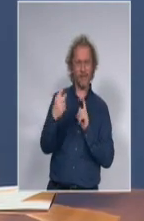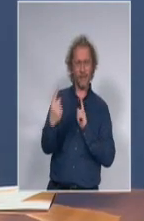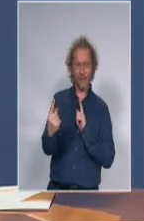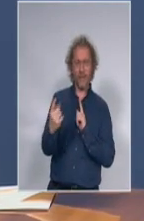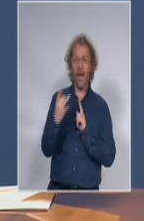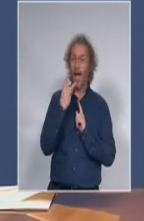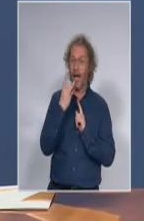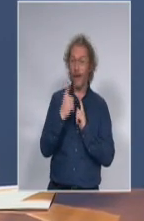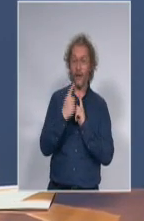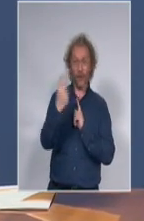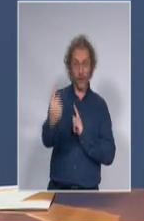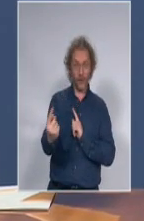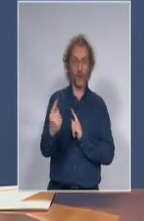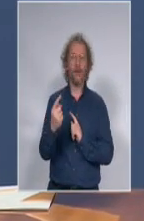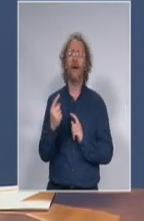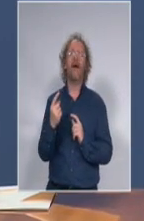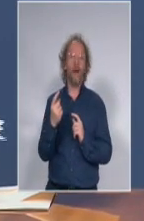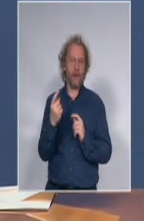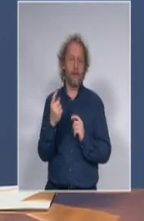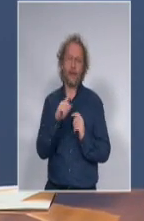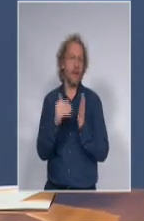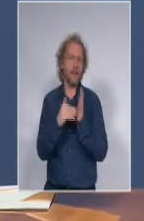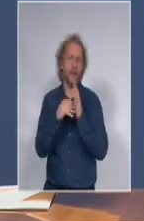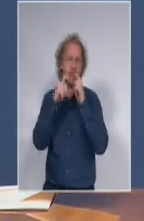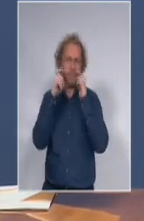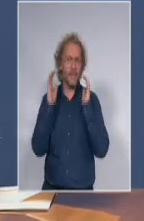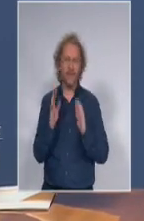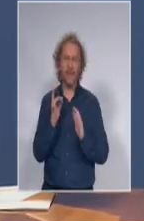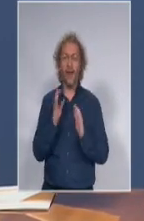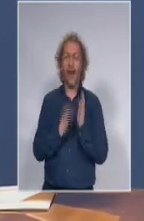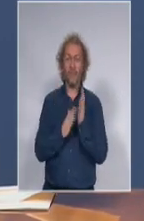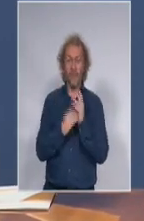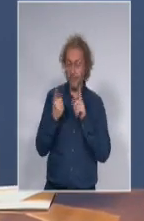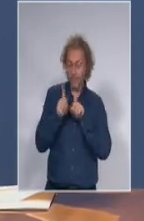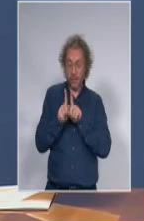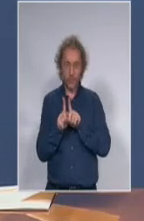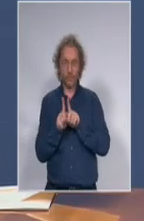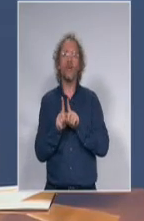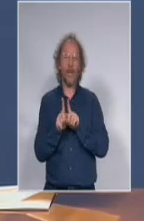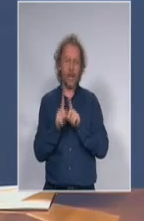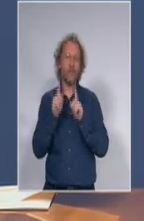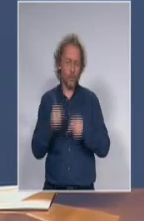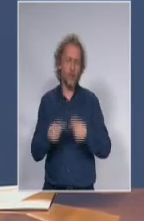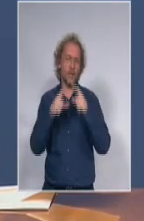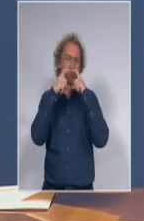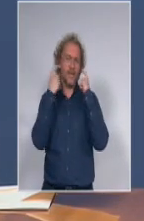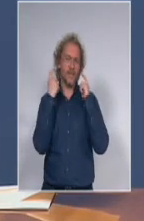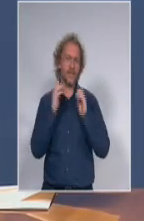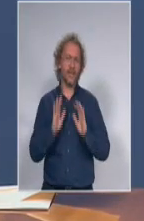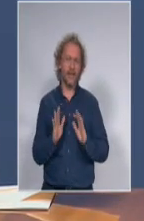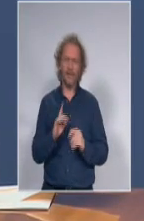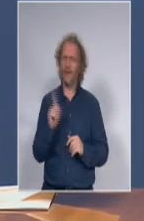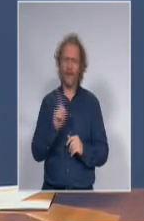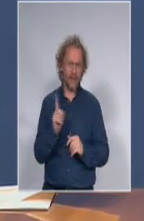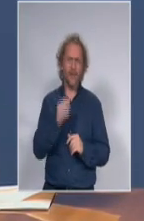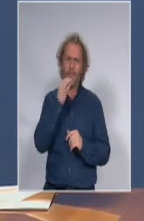potrebna. Ali je važno da imamo masku da ne bismo nekog drugog na pola metra ugrozili ukoliko sa njim razgovaramo.